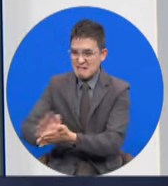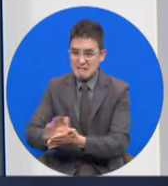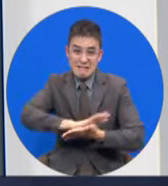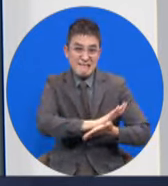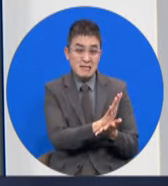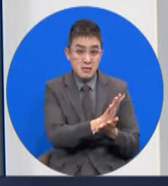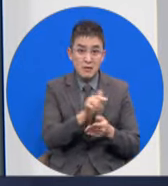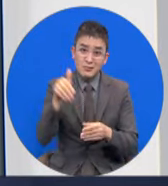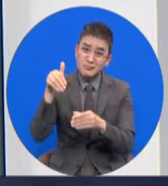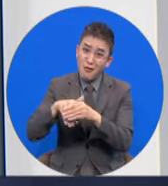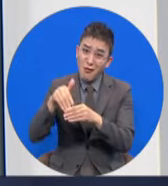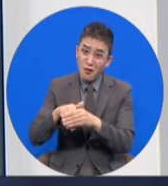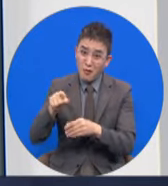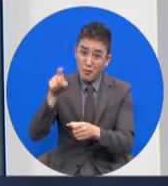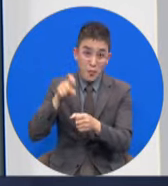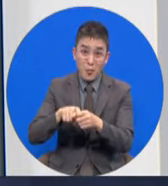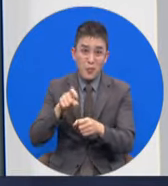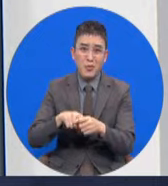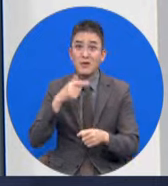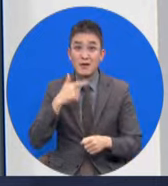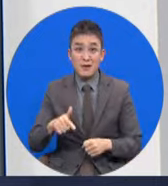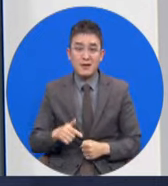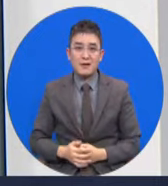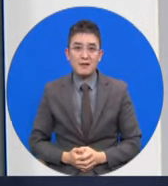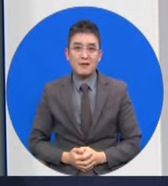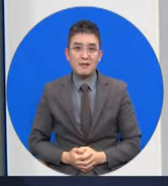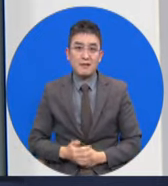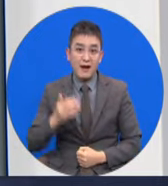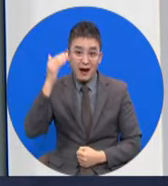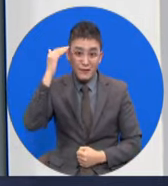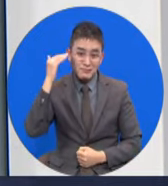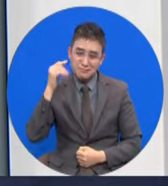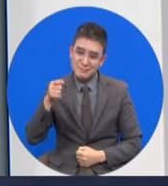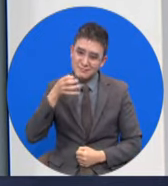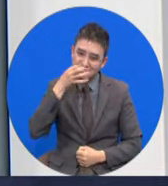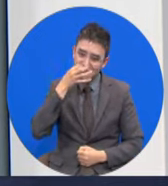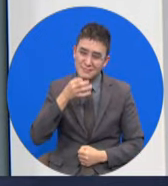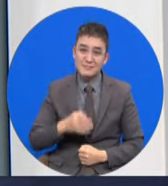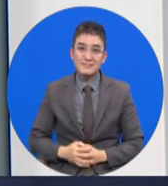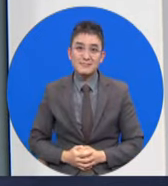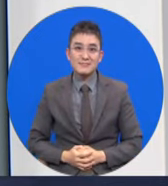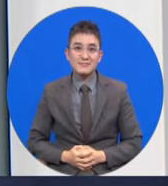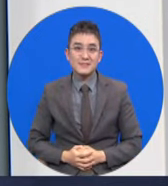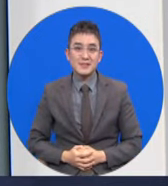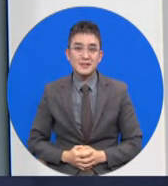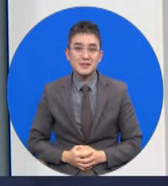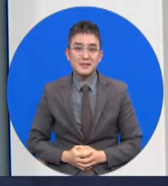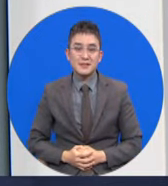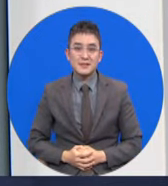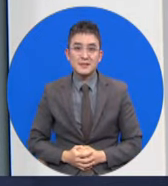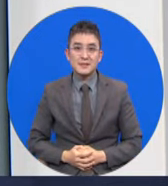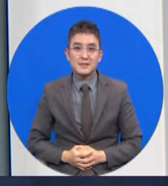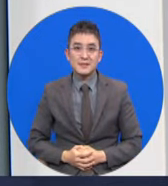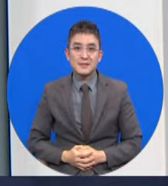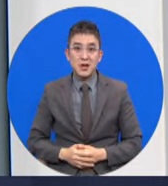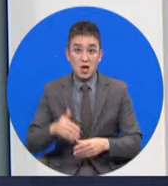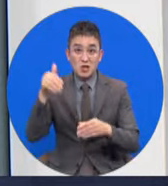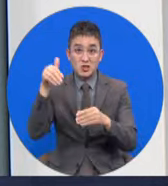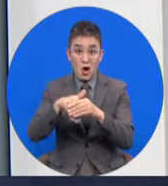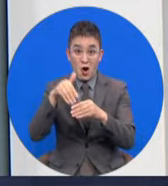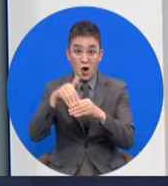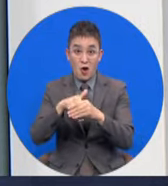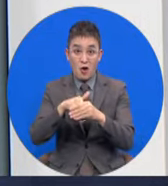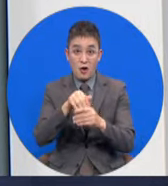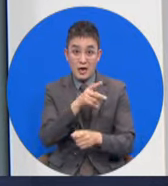그게 선거의 근본적인 목표는 아니거든요. 그런데 이제 우리나라에서는 제가 이제 뭐 이런 프로그램 자꾸 이야기하듯이 선거란 게